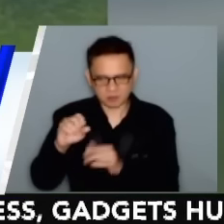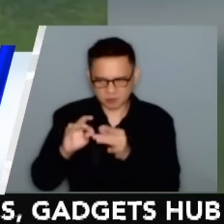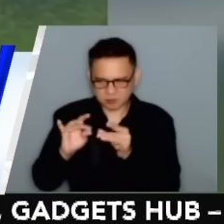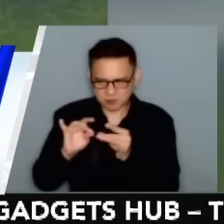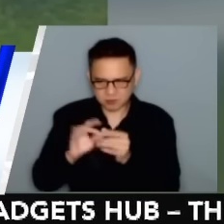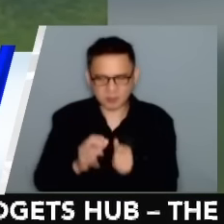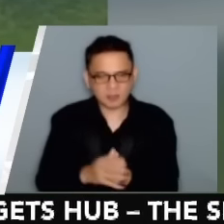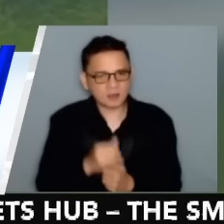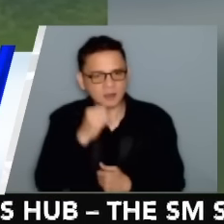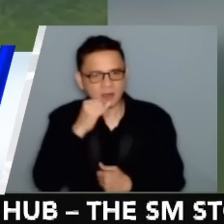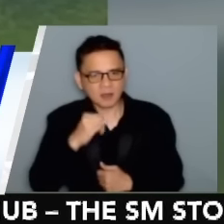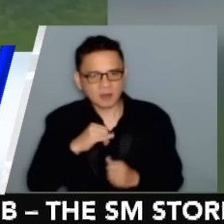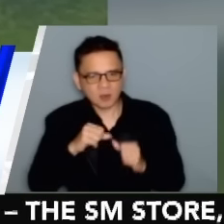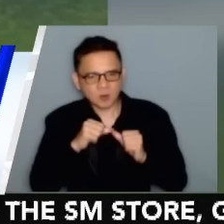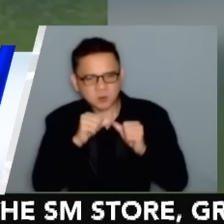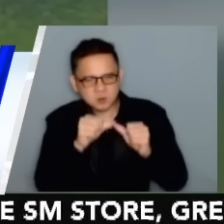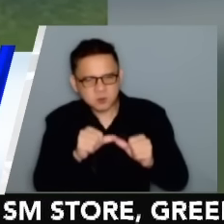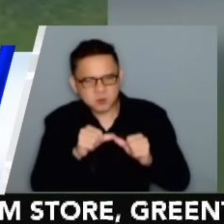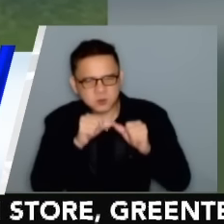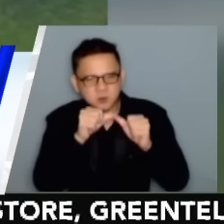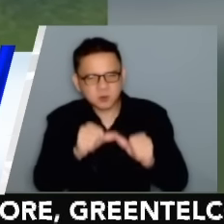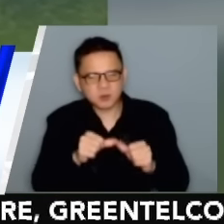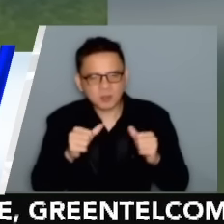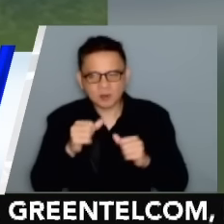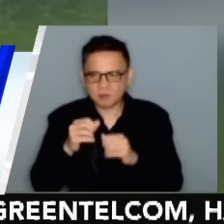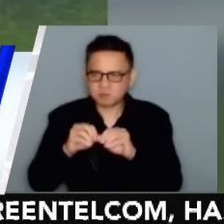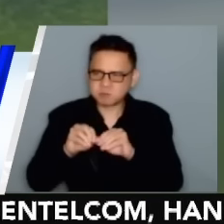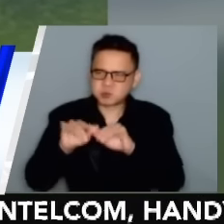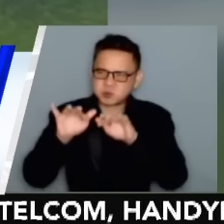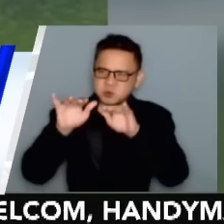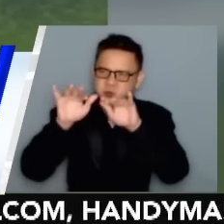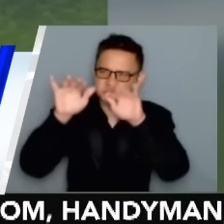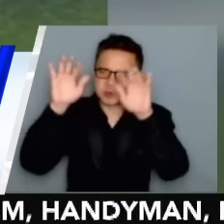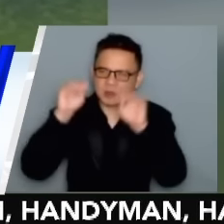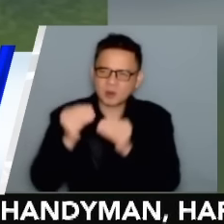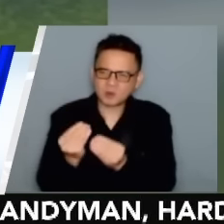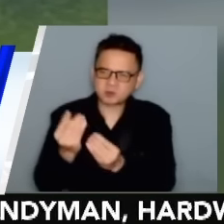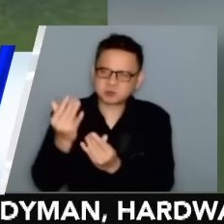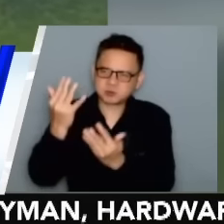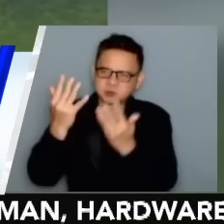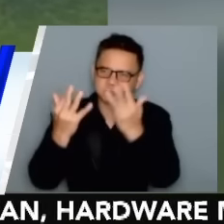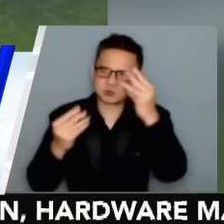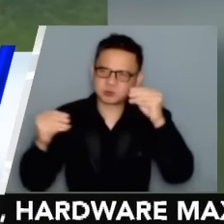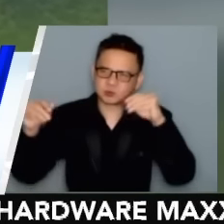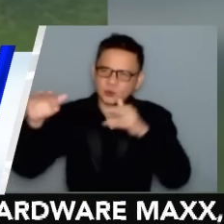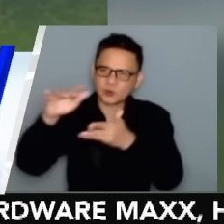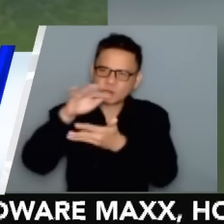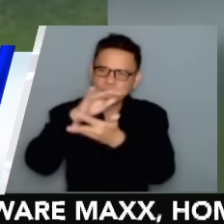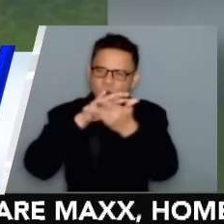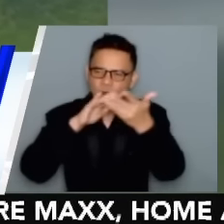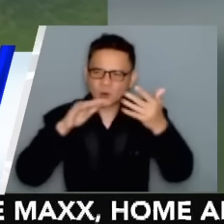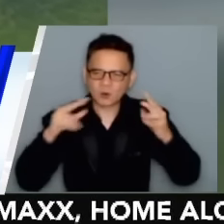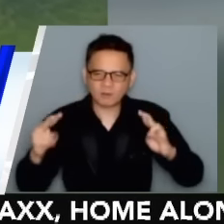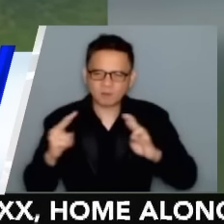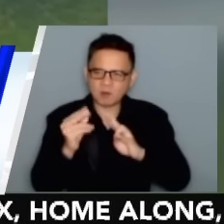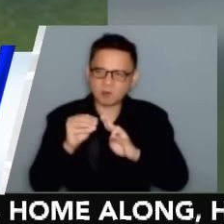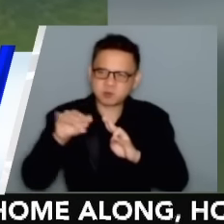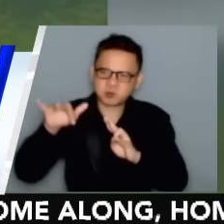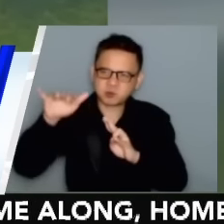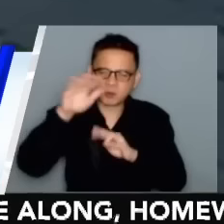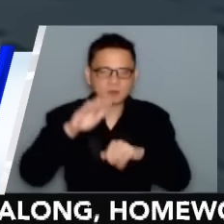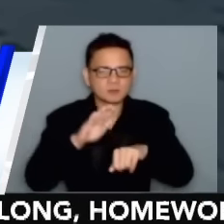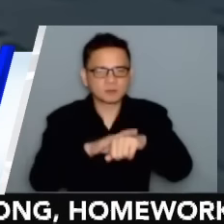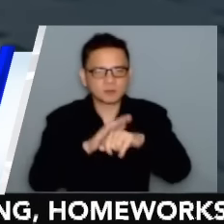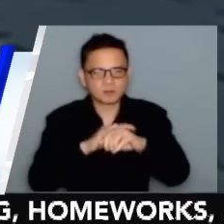at nagbuga ng hanggang 00 metro ng usok patungo sa timog kanluran nasa alert level 1 pa rin ang Bulkang